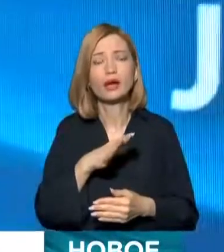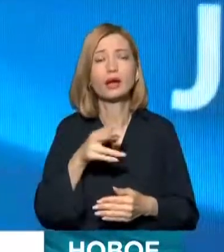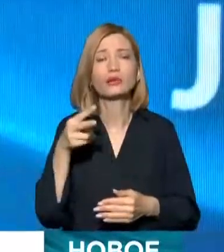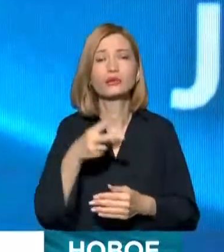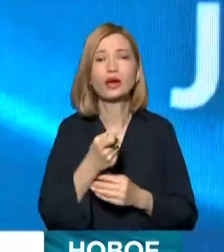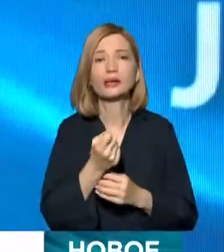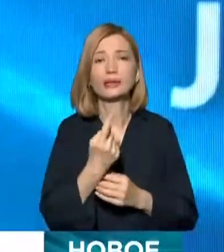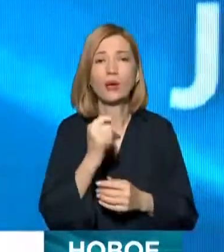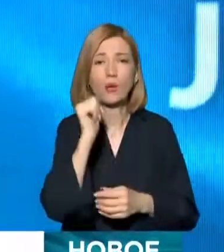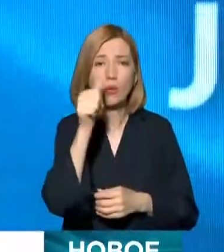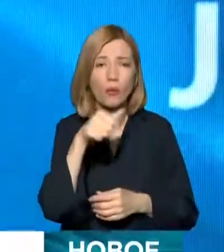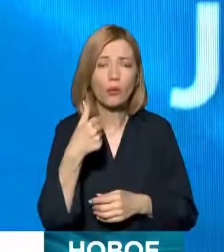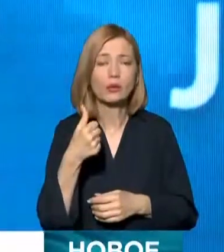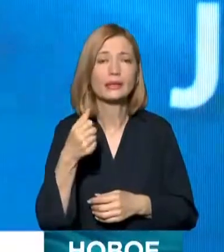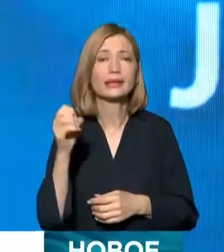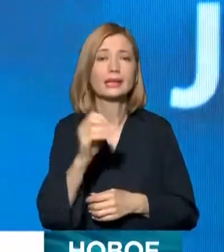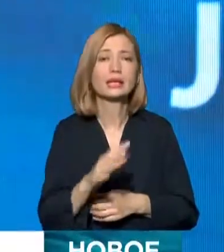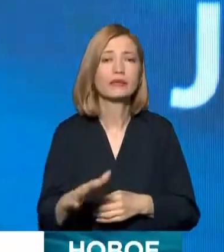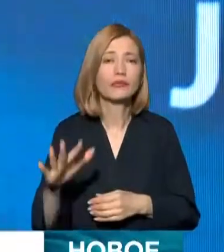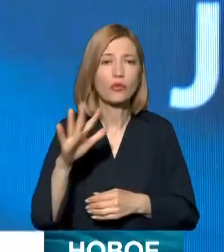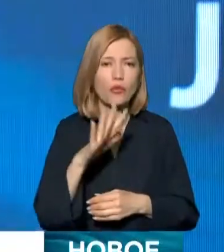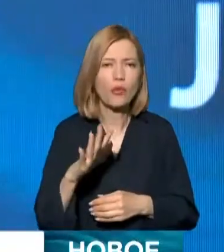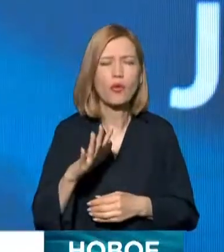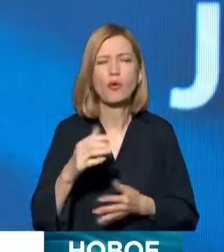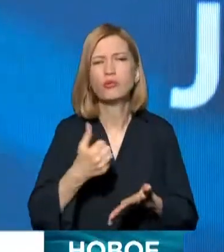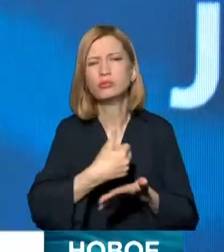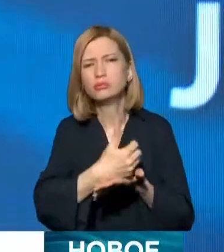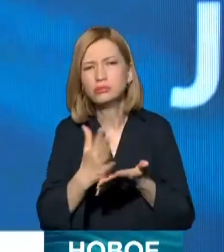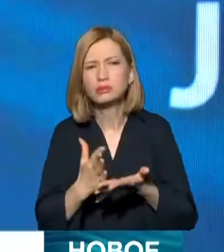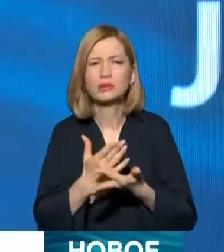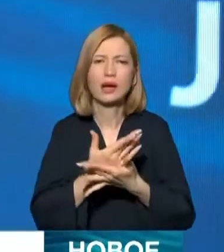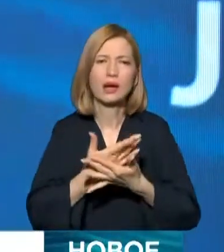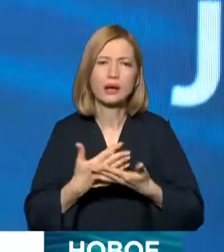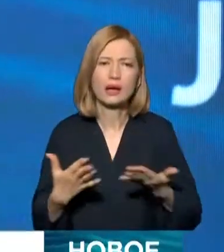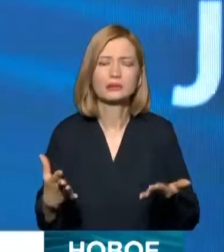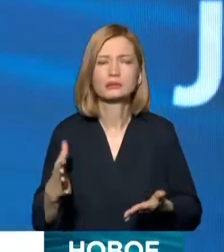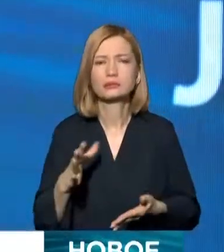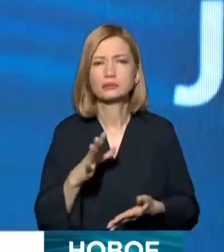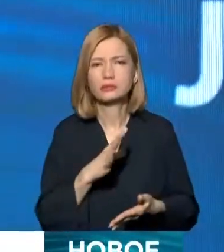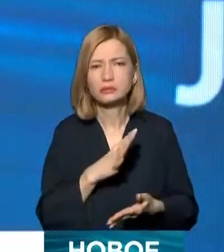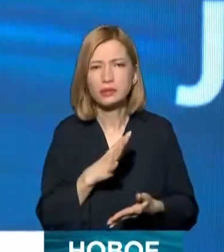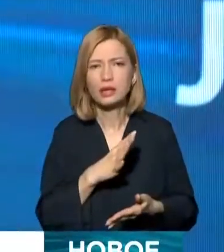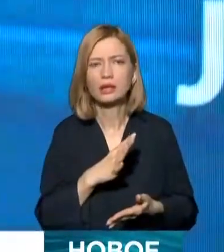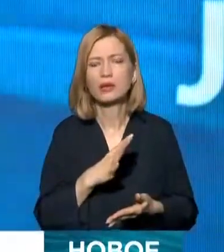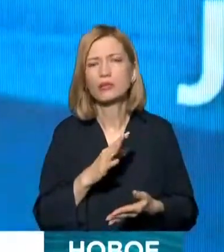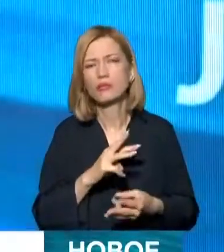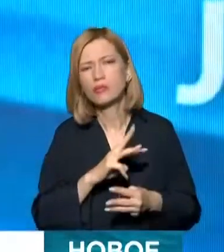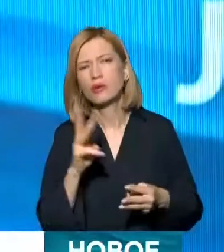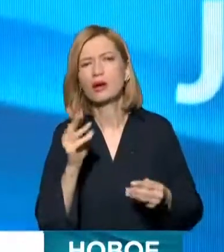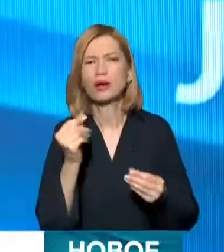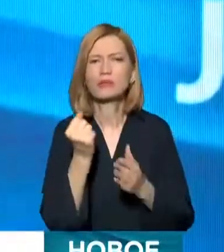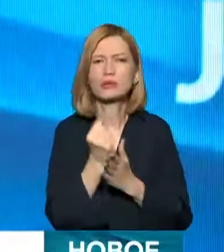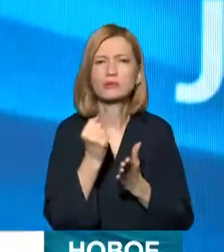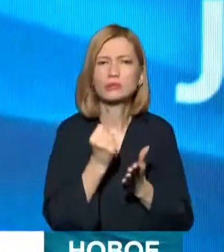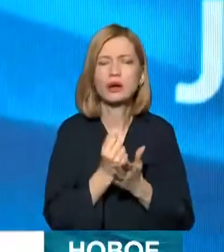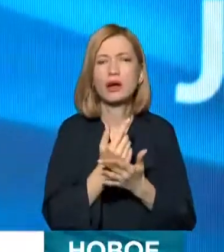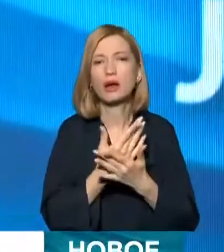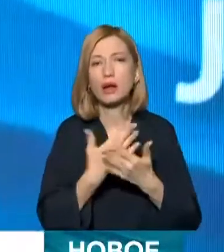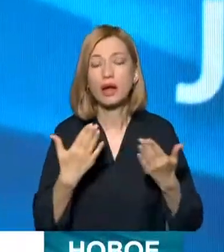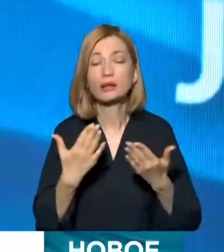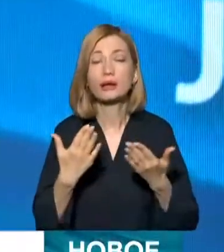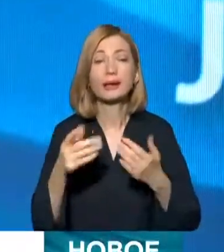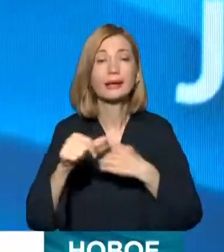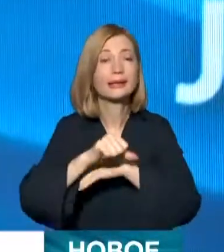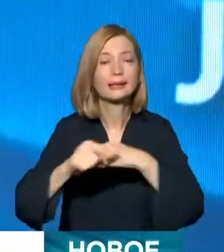года. Европа при всей своей развитой инфраструктуре и миллионных бюджетах пограничных служб не смогли просто